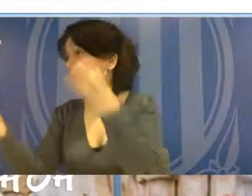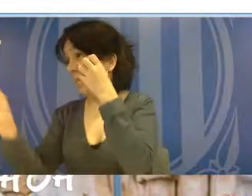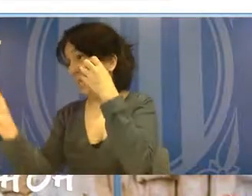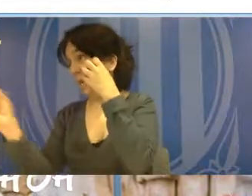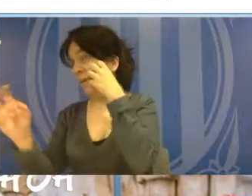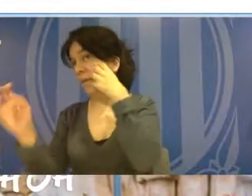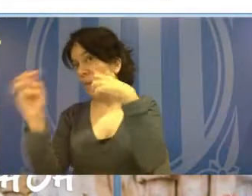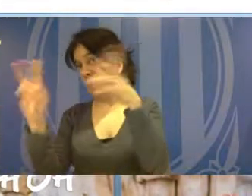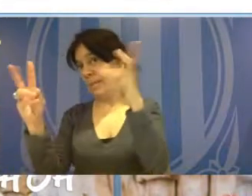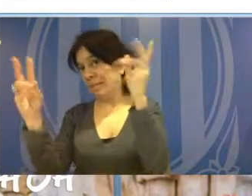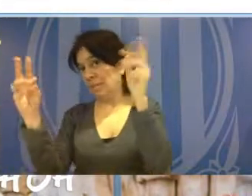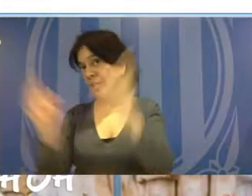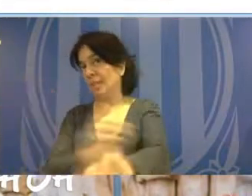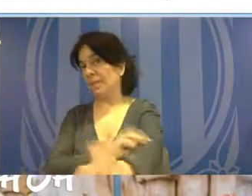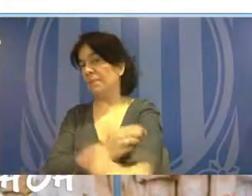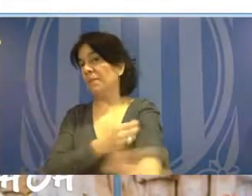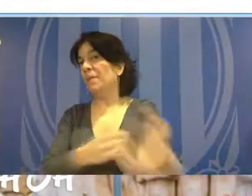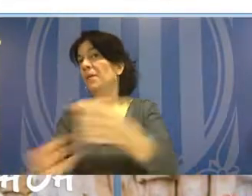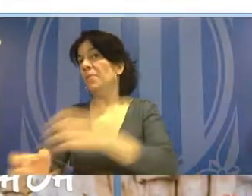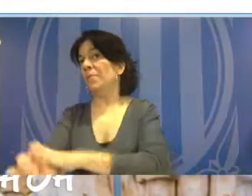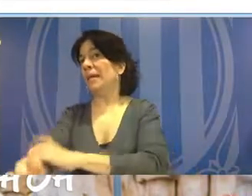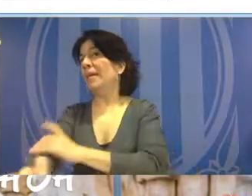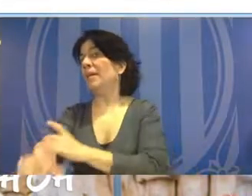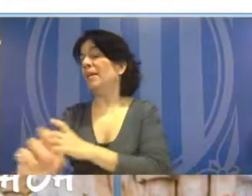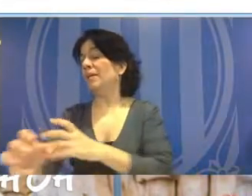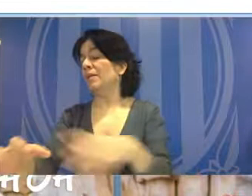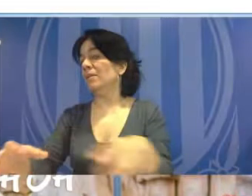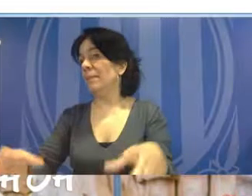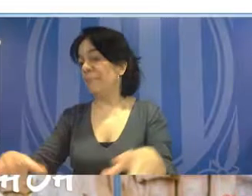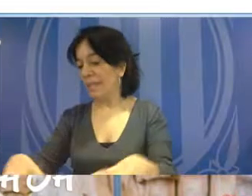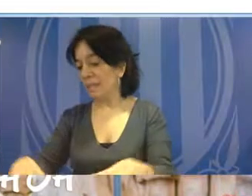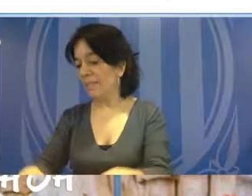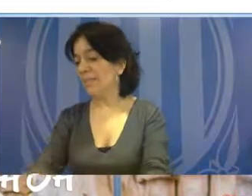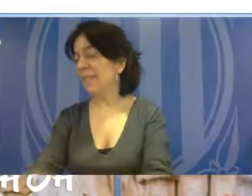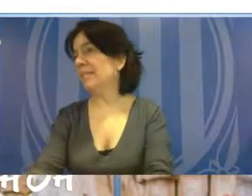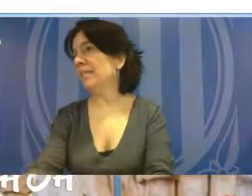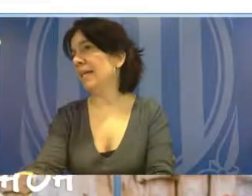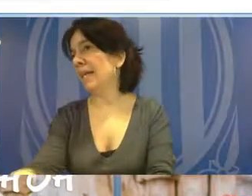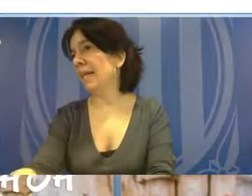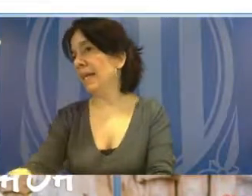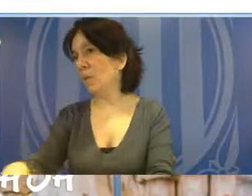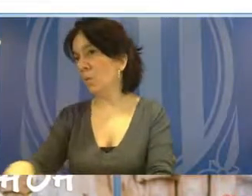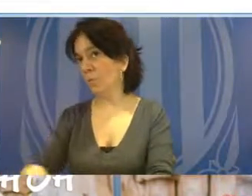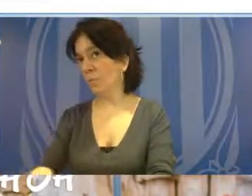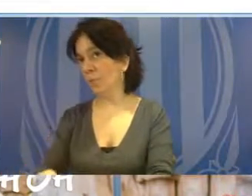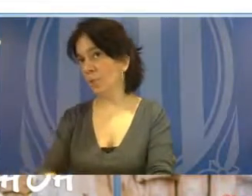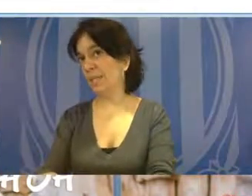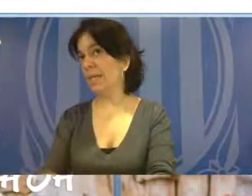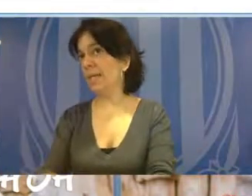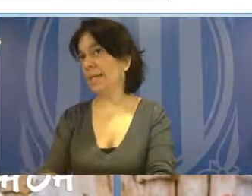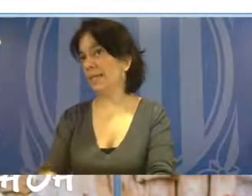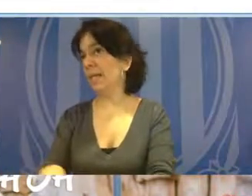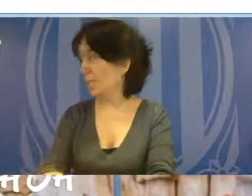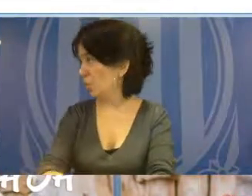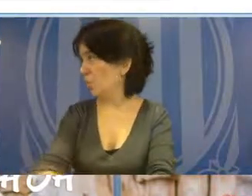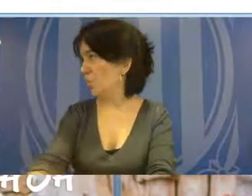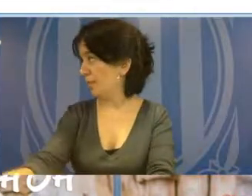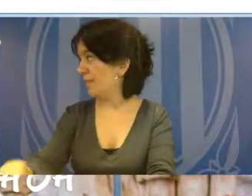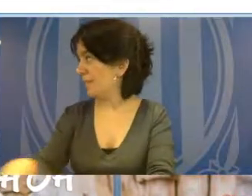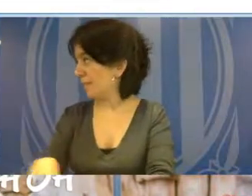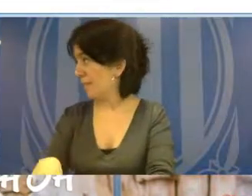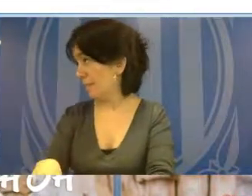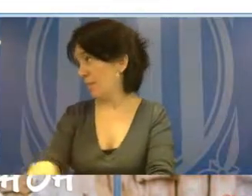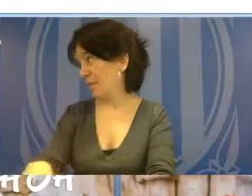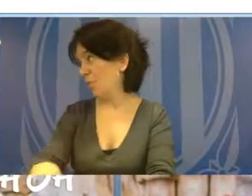sense utilitzar la paraula ambassador directament, perquè també tenim dins l'Agència Catalana un projecte que és de relacions